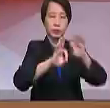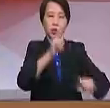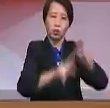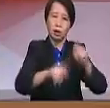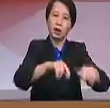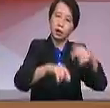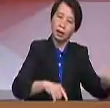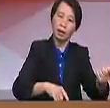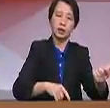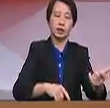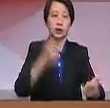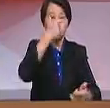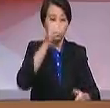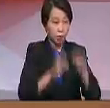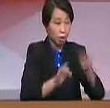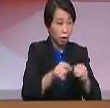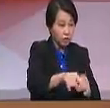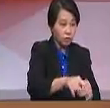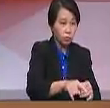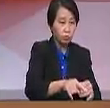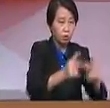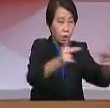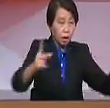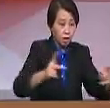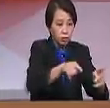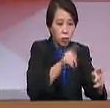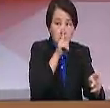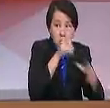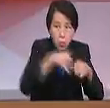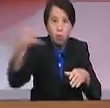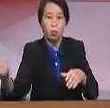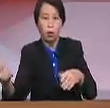lain. Kerana apabila mereka keluar, dari segi